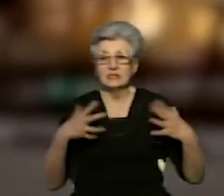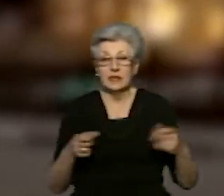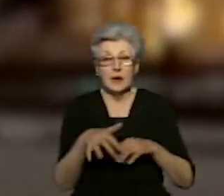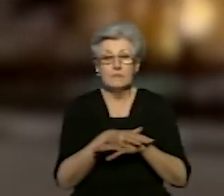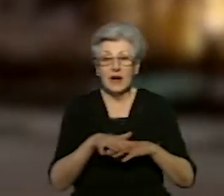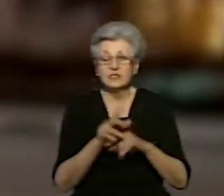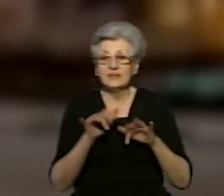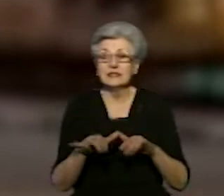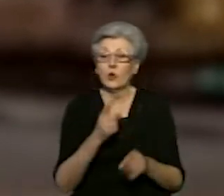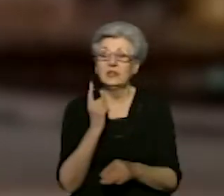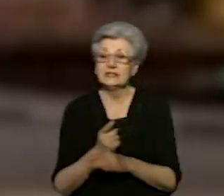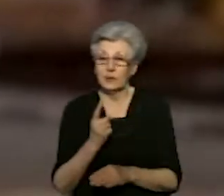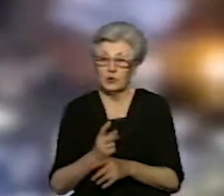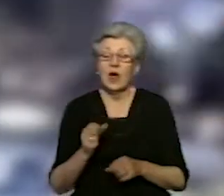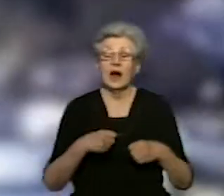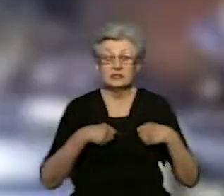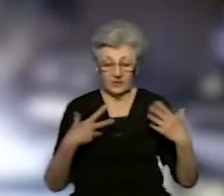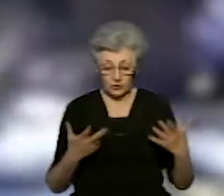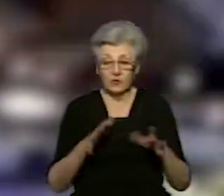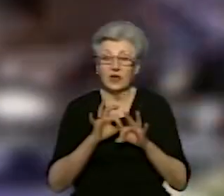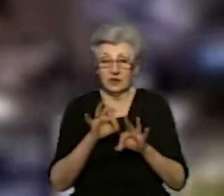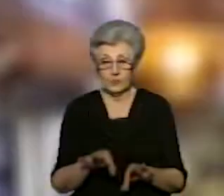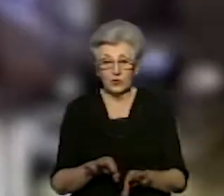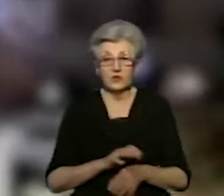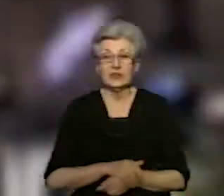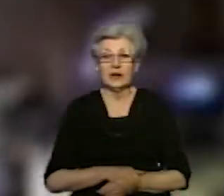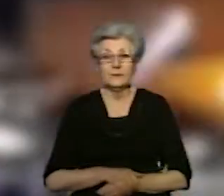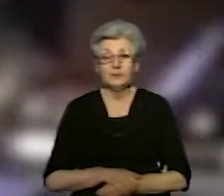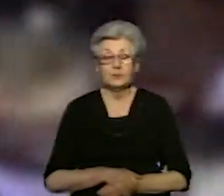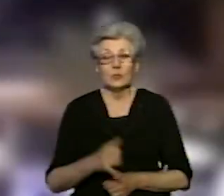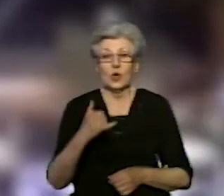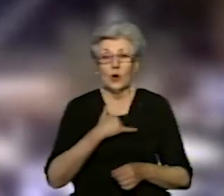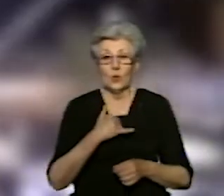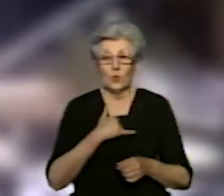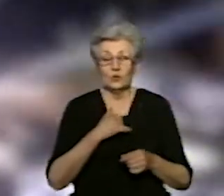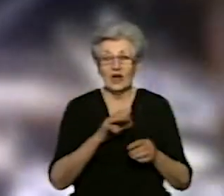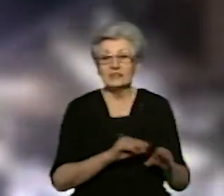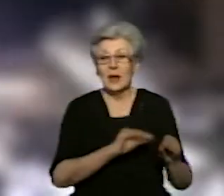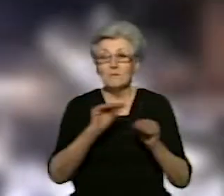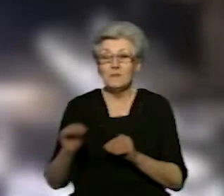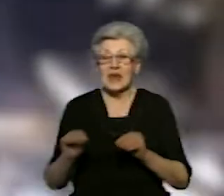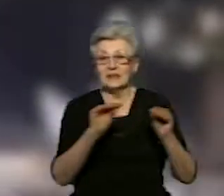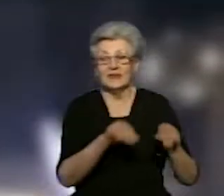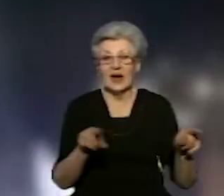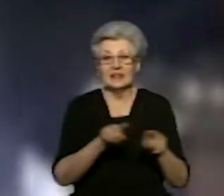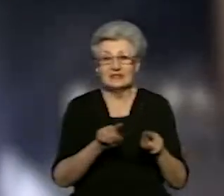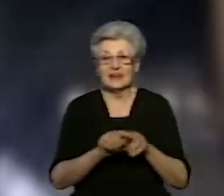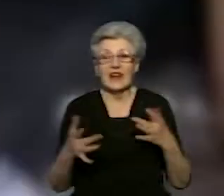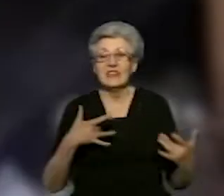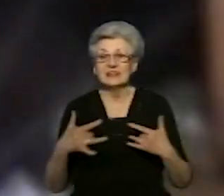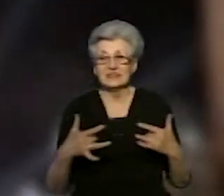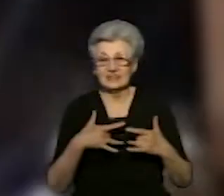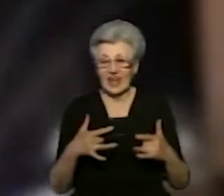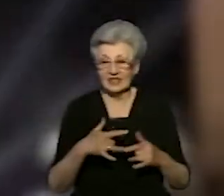заходи заборонили, а святкування провели. У нас передвигалась така мобільна сцена і